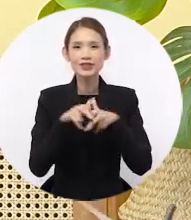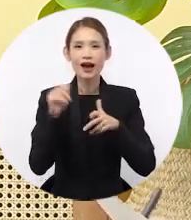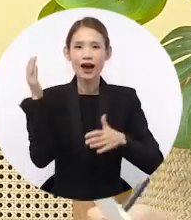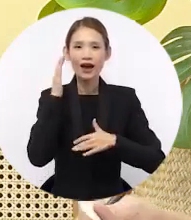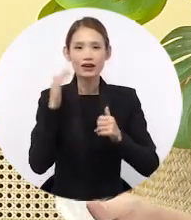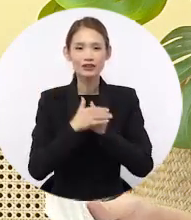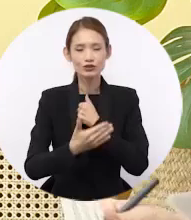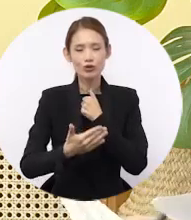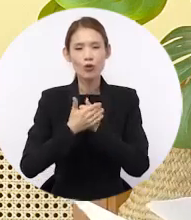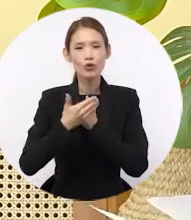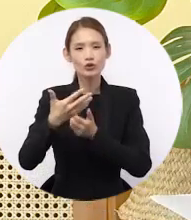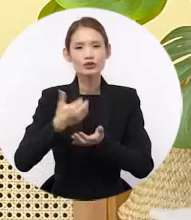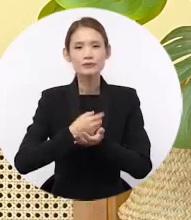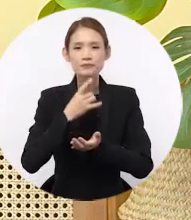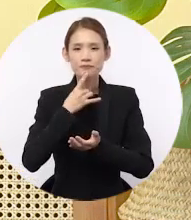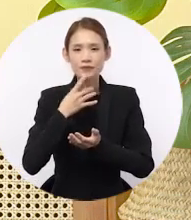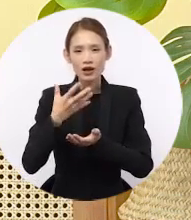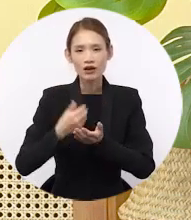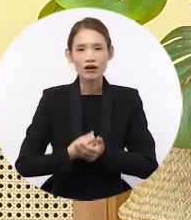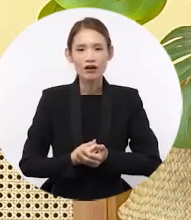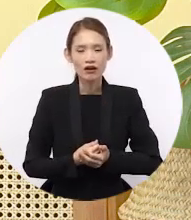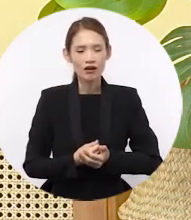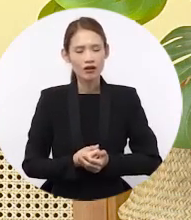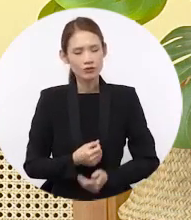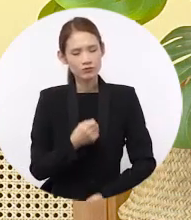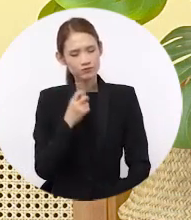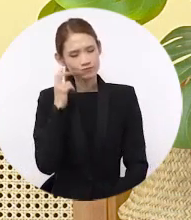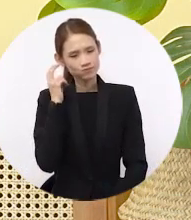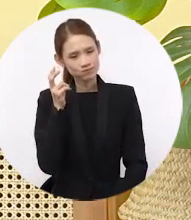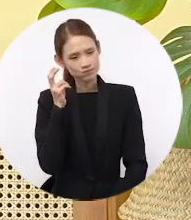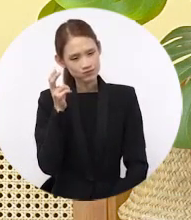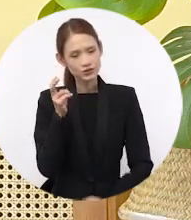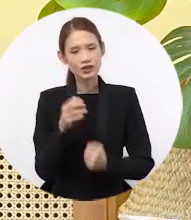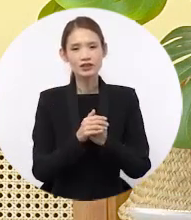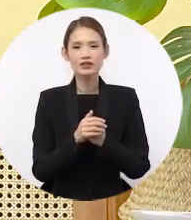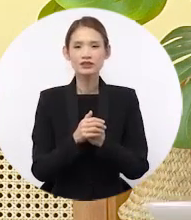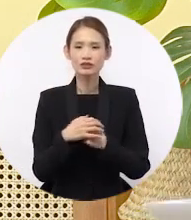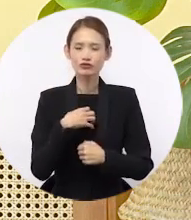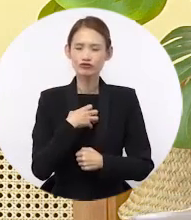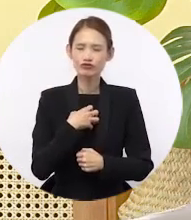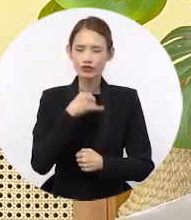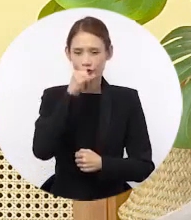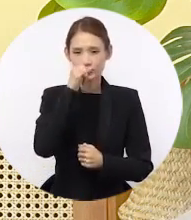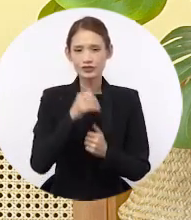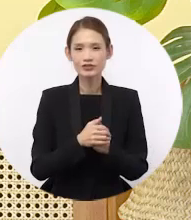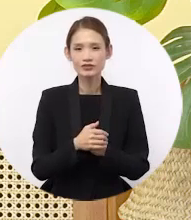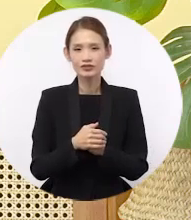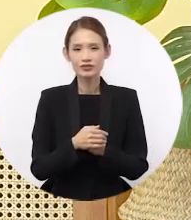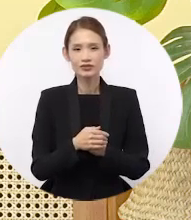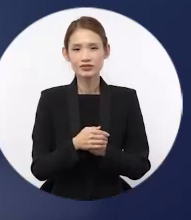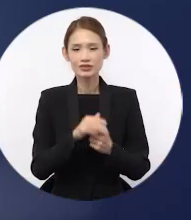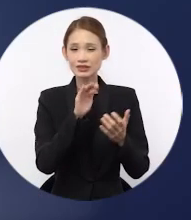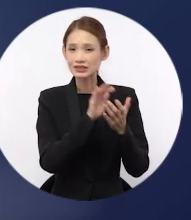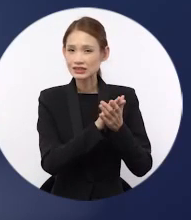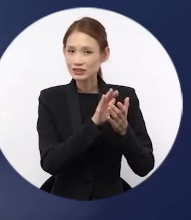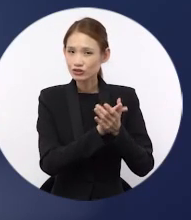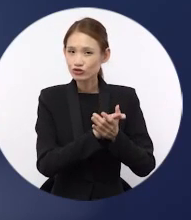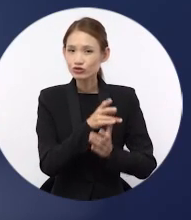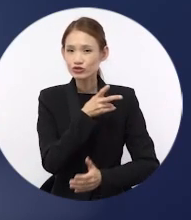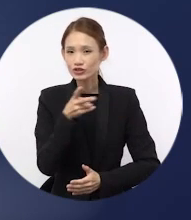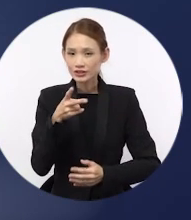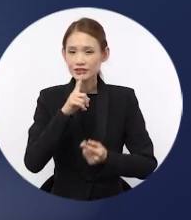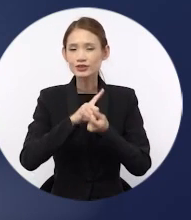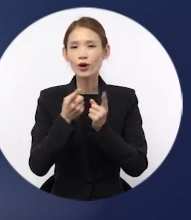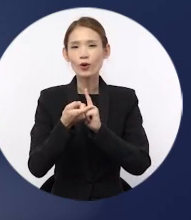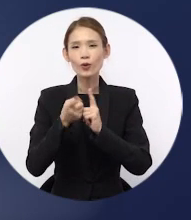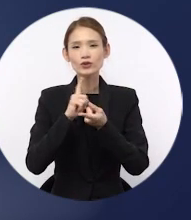되면 장애학생들 약간 도움만 받는 사람으로 비춰질 수도 있지 않을까 하는 그런 생각이 듭니다. 사실